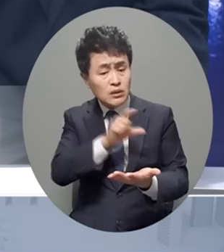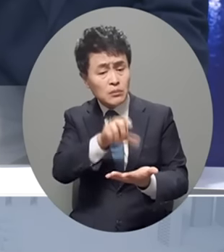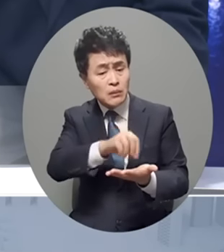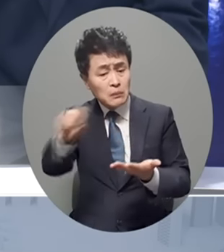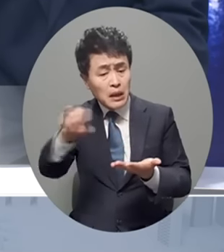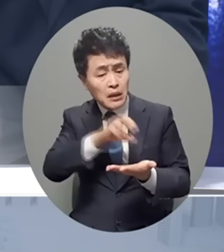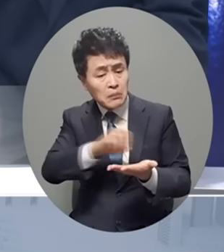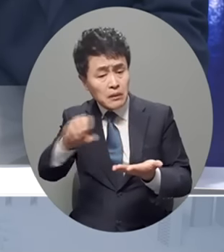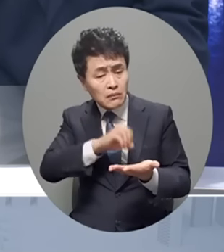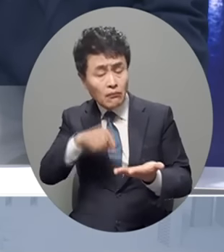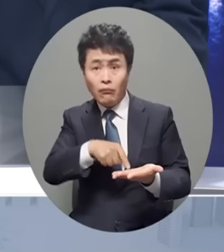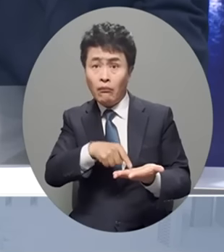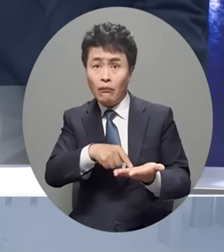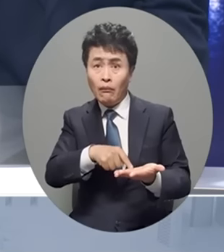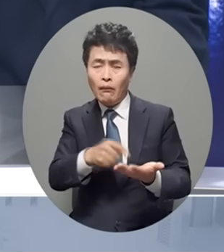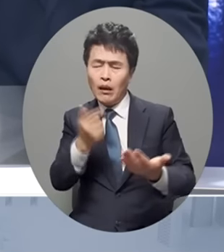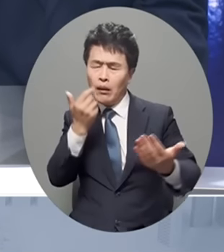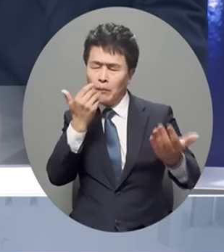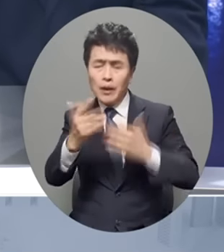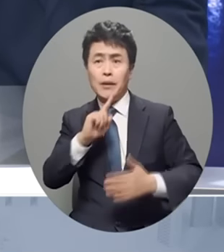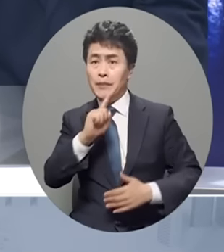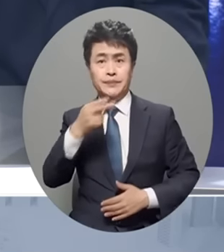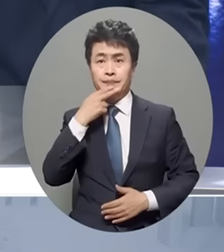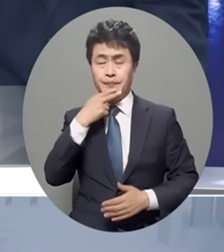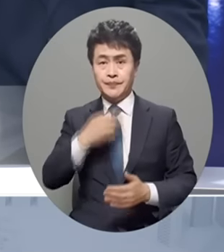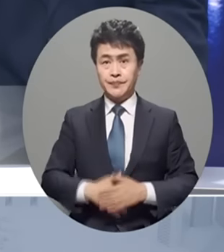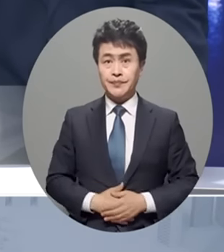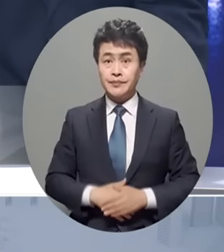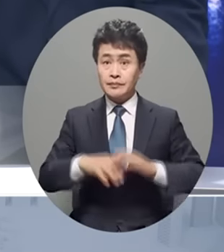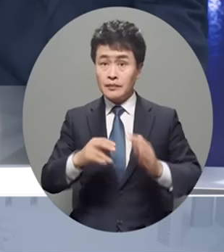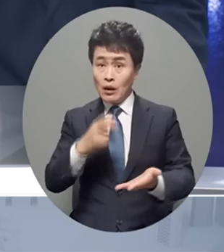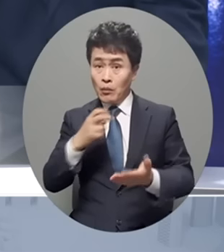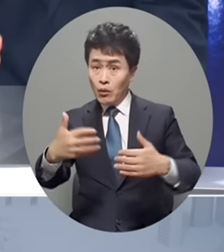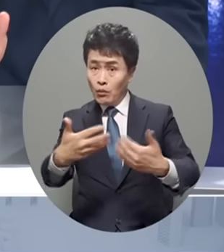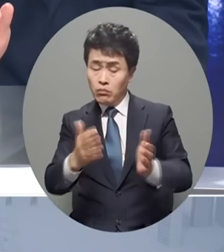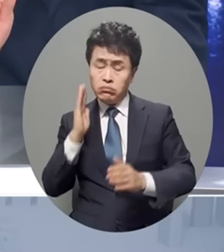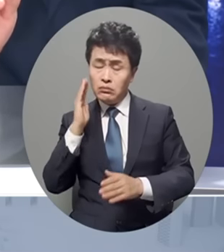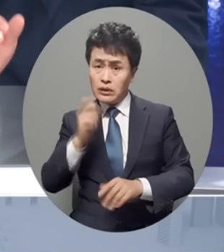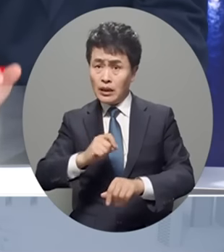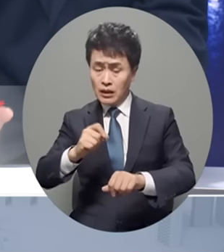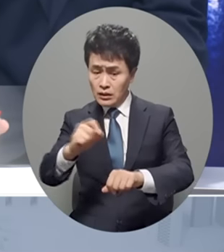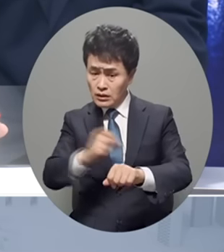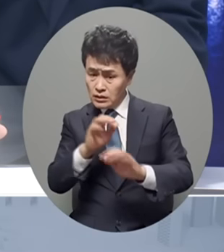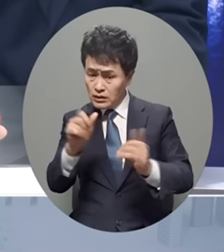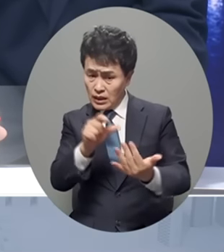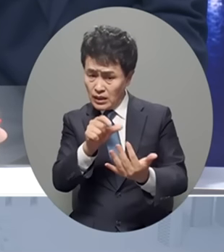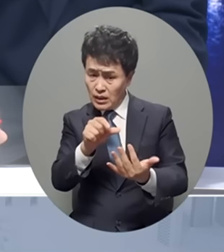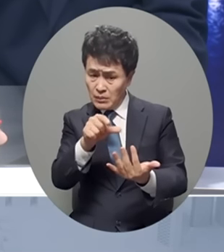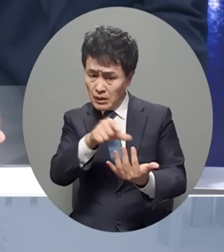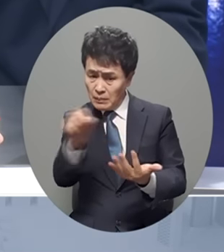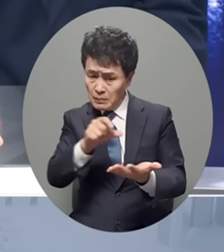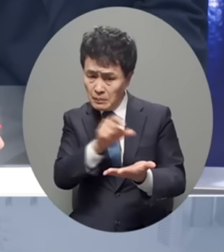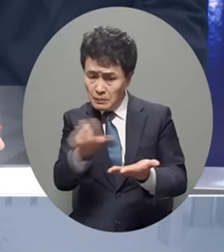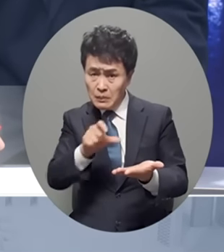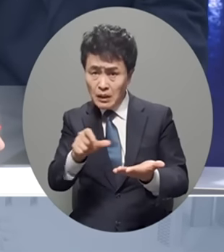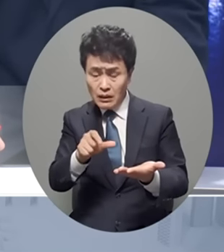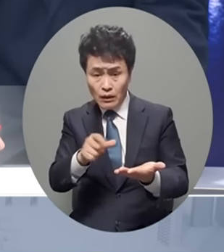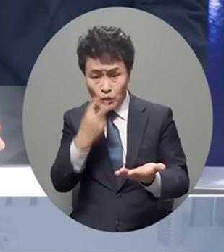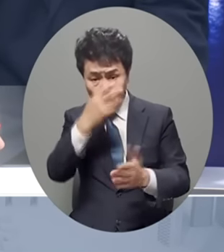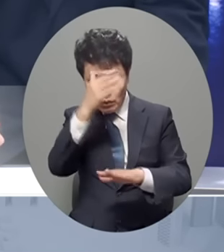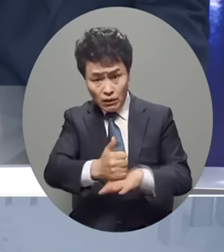지시가 있었는지는 명확히 밝히지 않았습니다. 네. 법조계에선 대통령이 특정인을 빼라는 식으로 조사 결과를